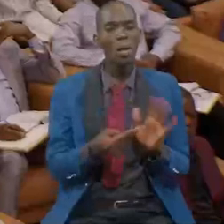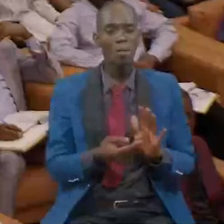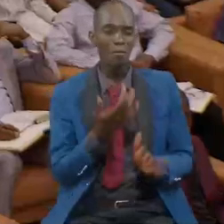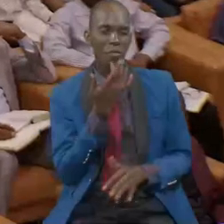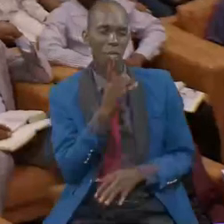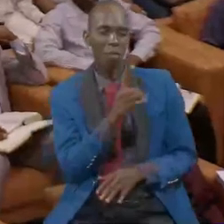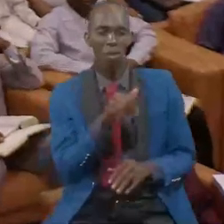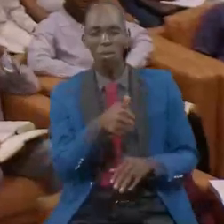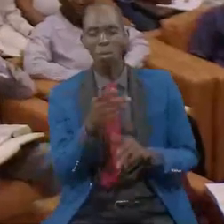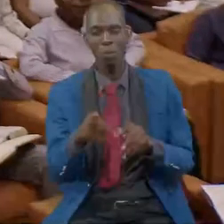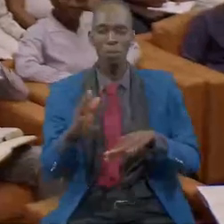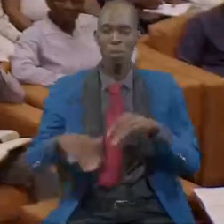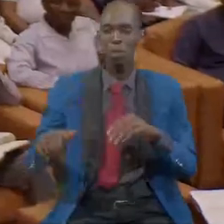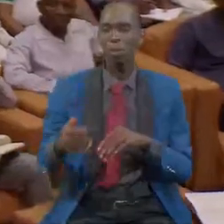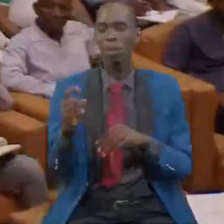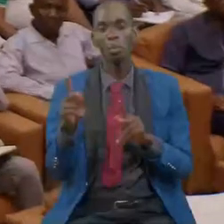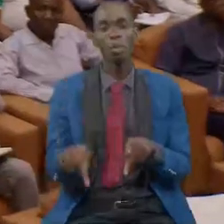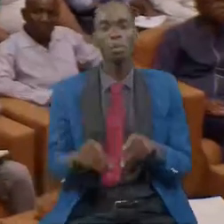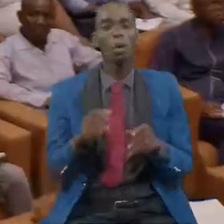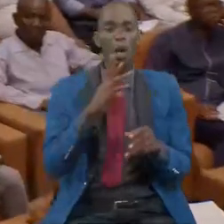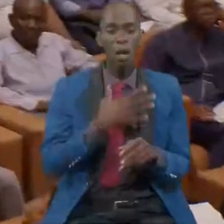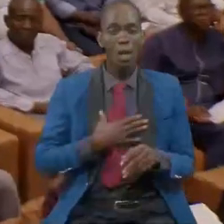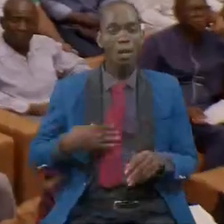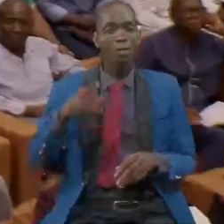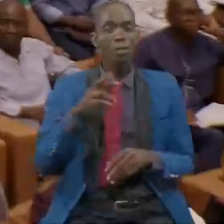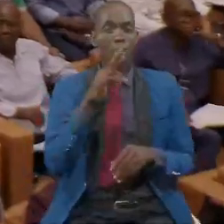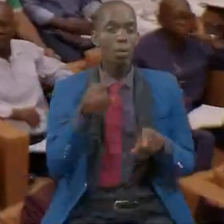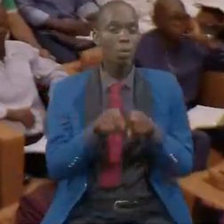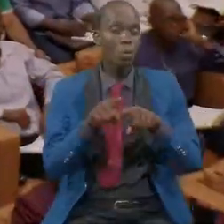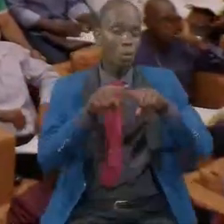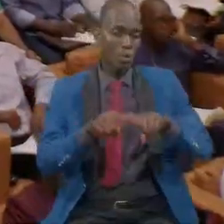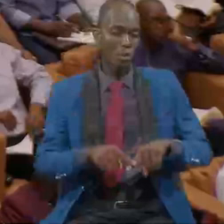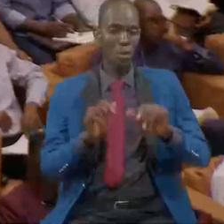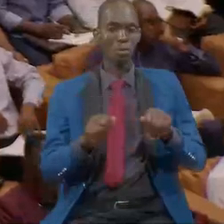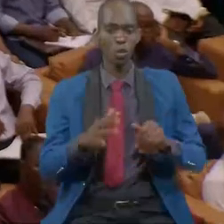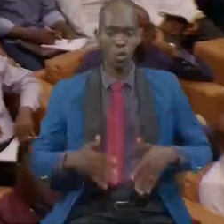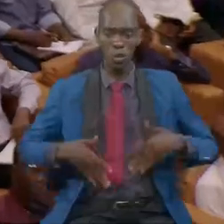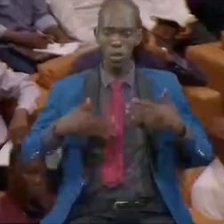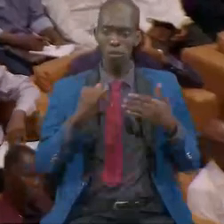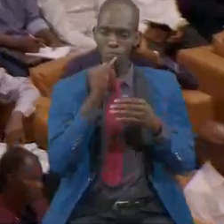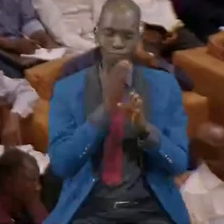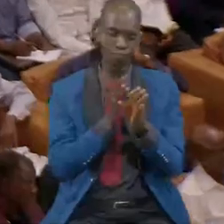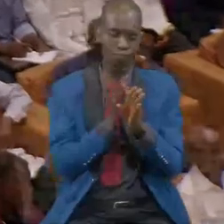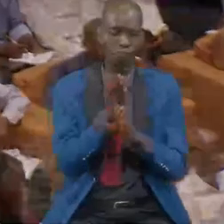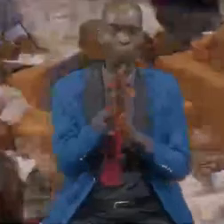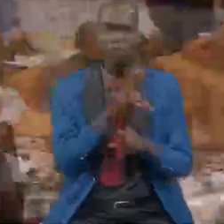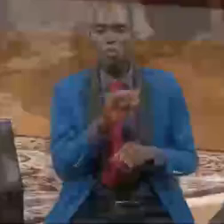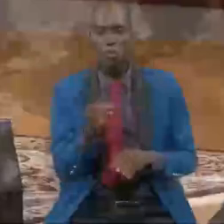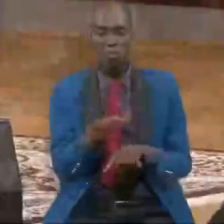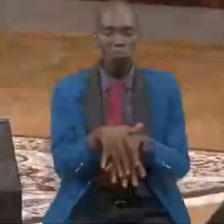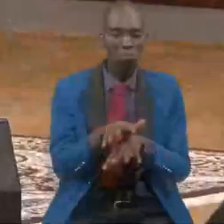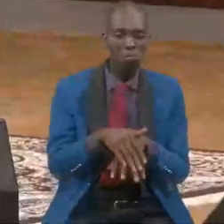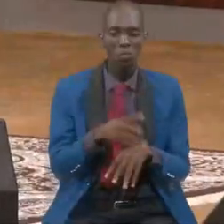personne, alors vous êtes fiable, vous êtes dépendable, et votre vie est transparente,